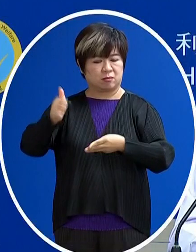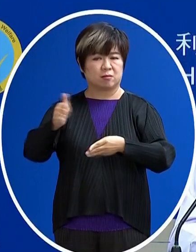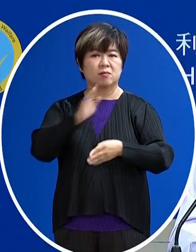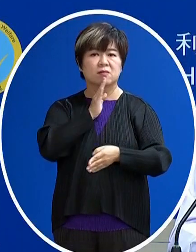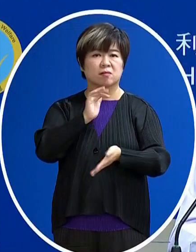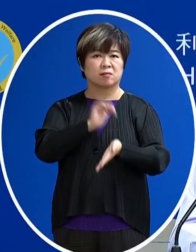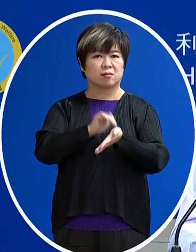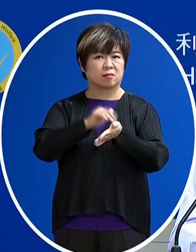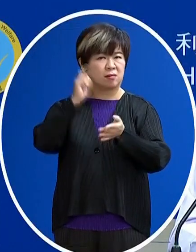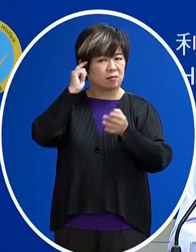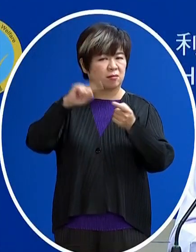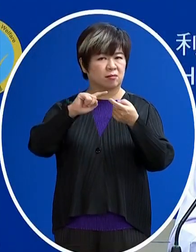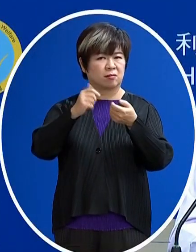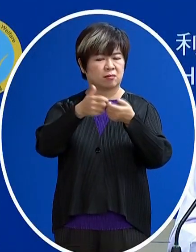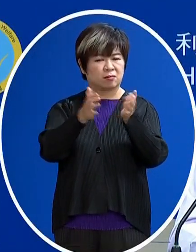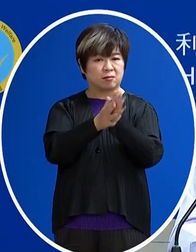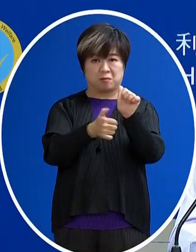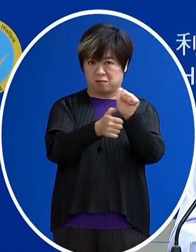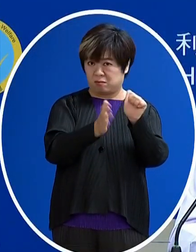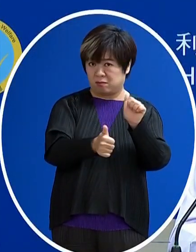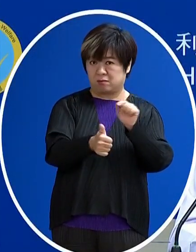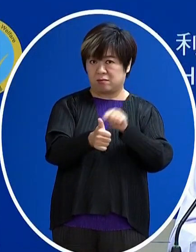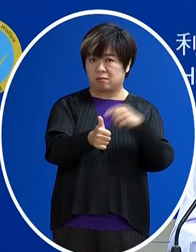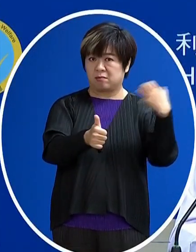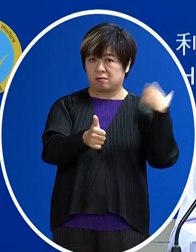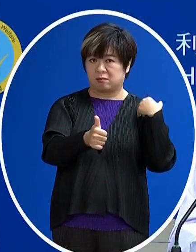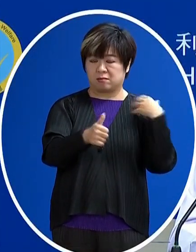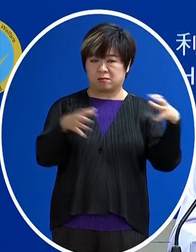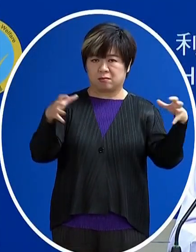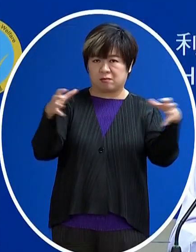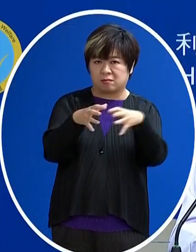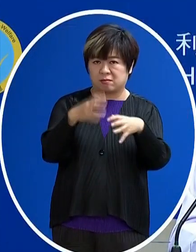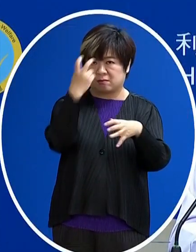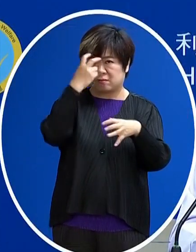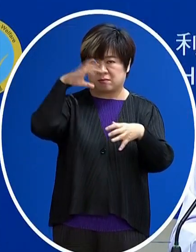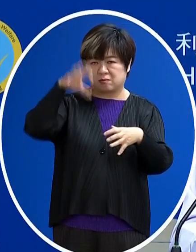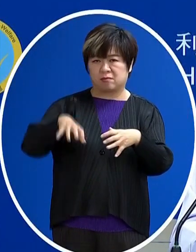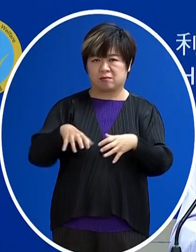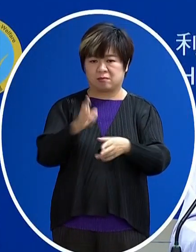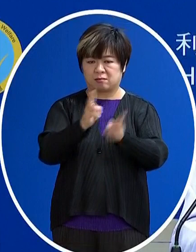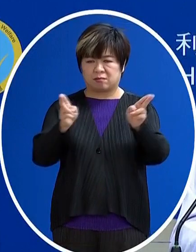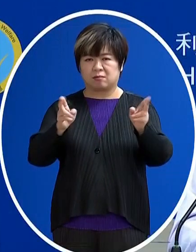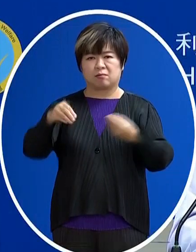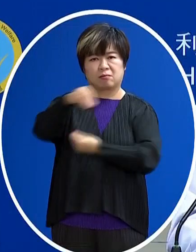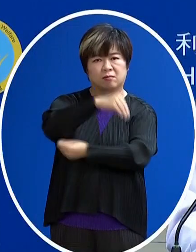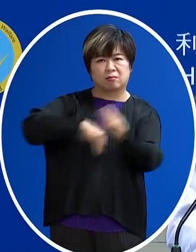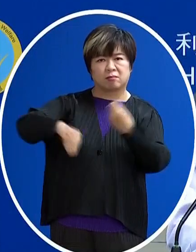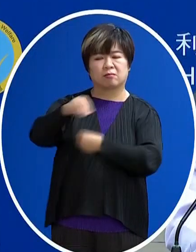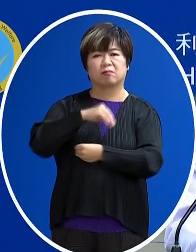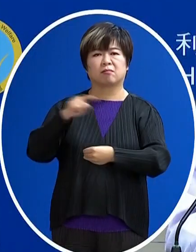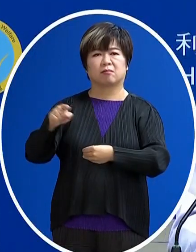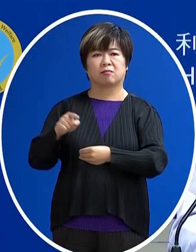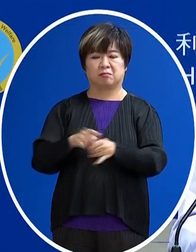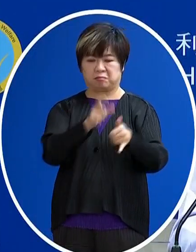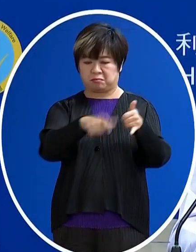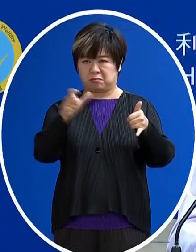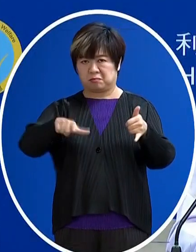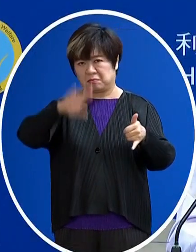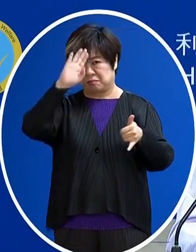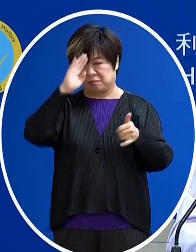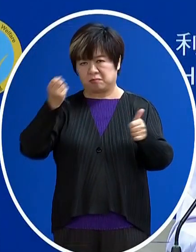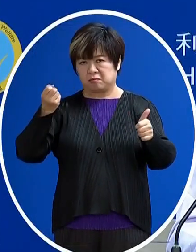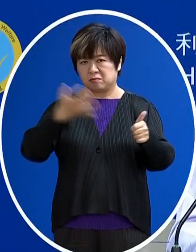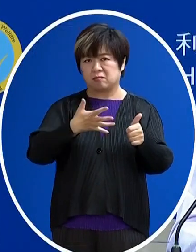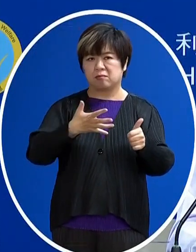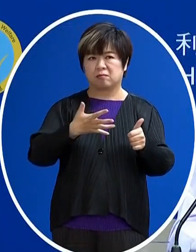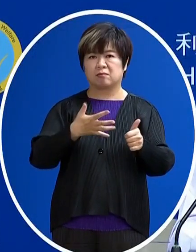医疗应变组的副组长，他所负责的这个集中检疫所的调度，以及如果有集中检疫所当中的个案确诊之后的